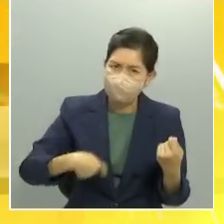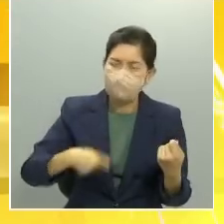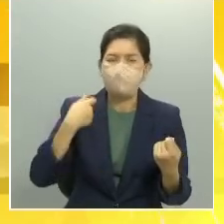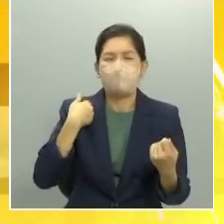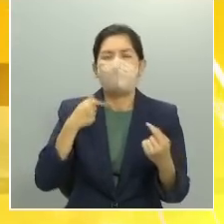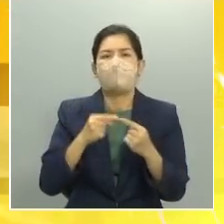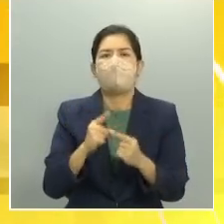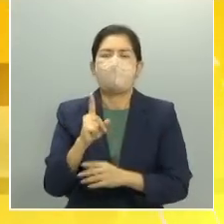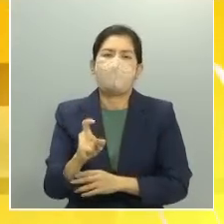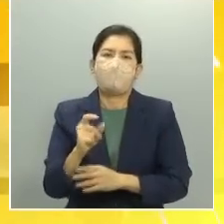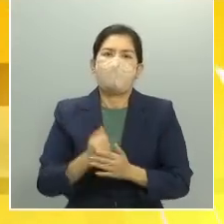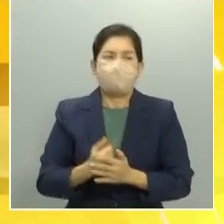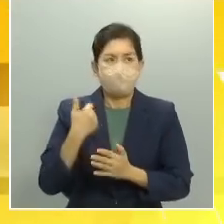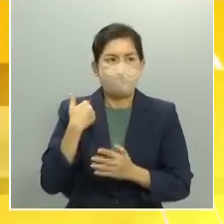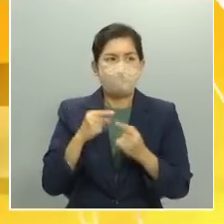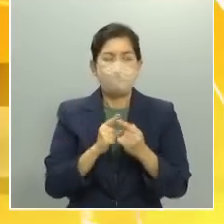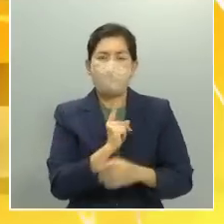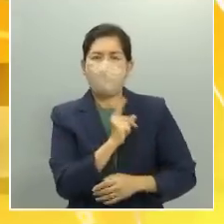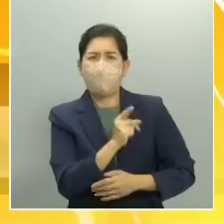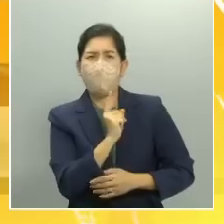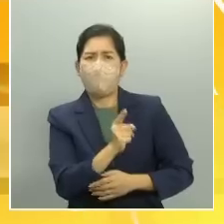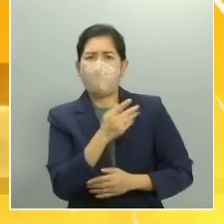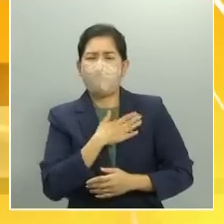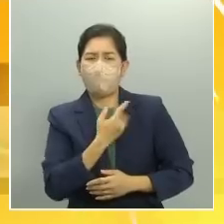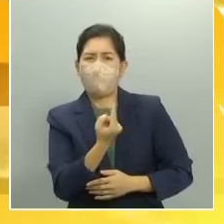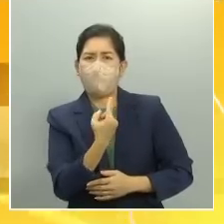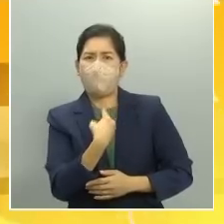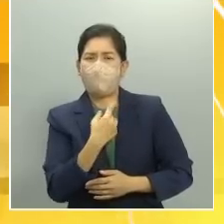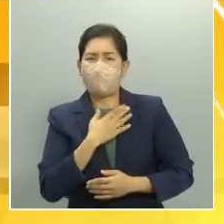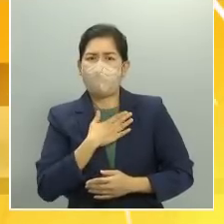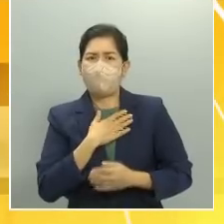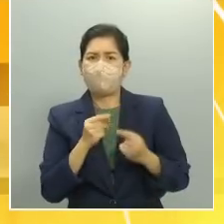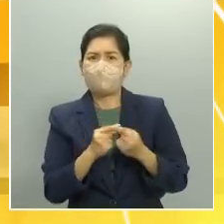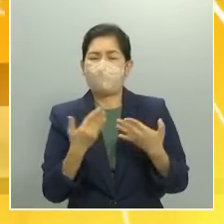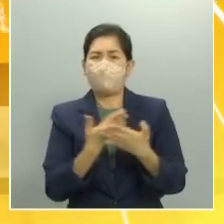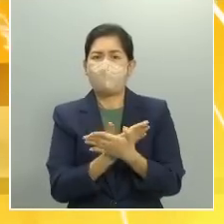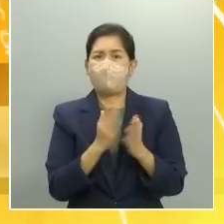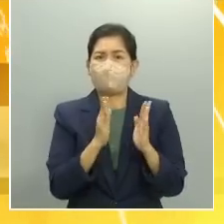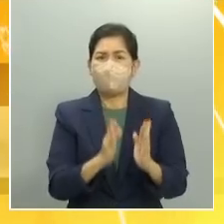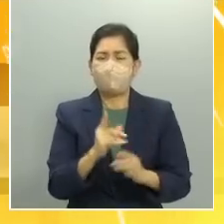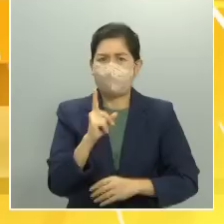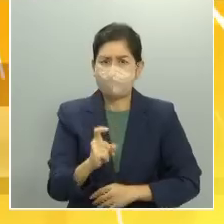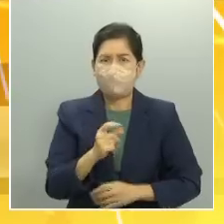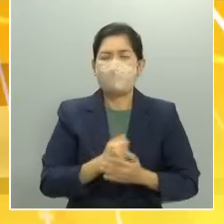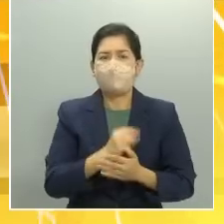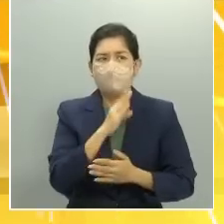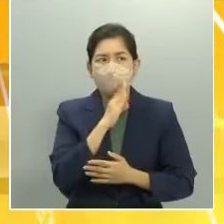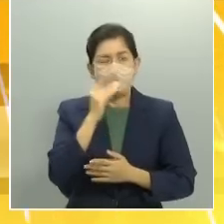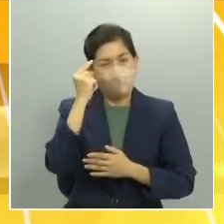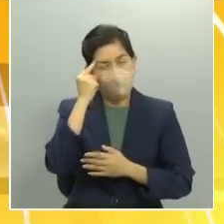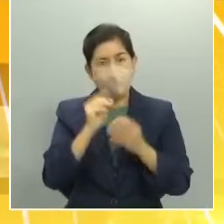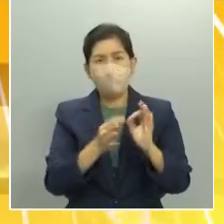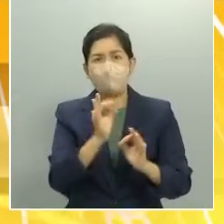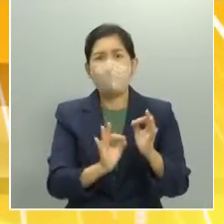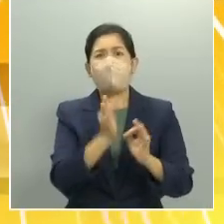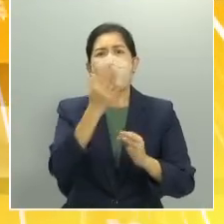ไลน์ต่อว่าอีกว่าน้องพีทให้คนอื่นไปตายแทนยืนยันว่าไม่ได้อยากให้ใครไปตายแทนถ้ารู้ว่าจะเกิดเหตุก็คง